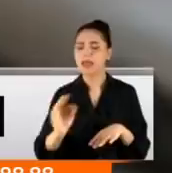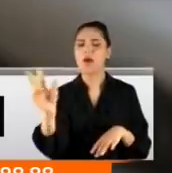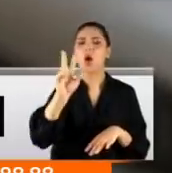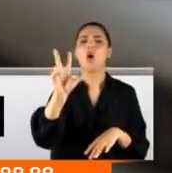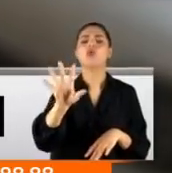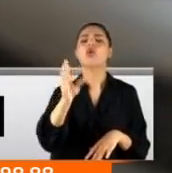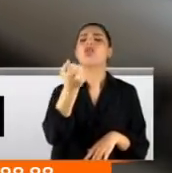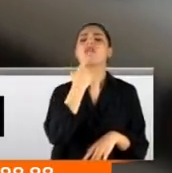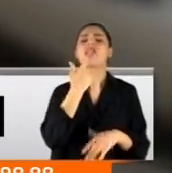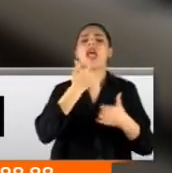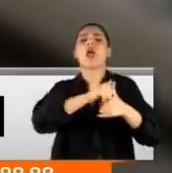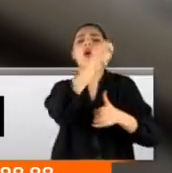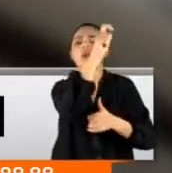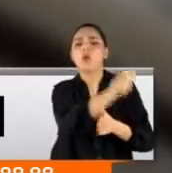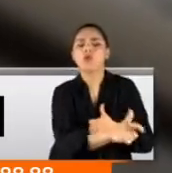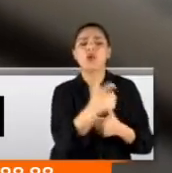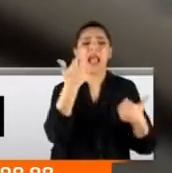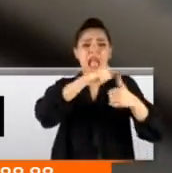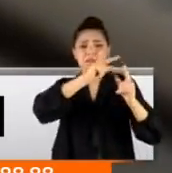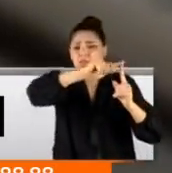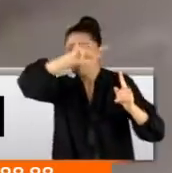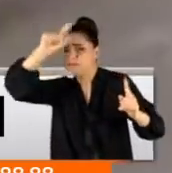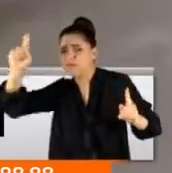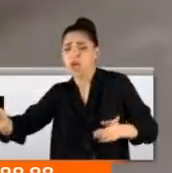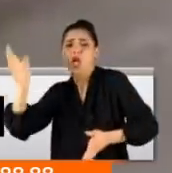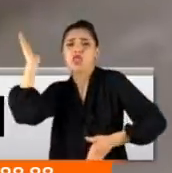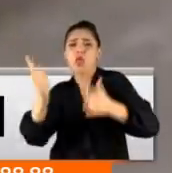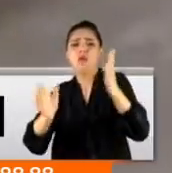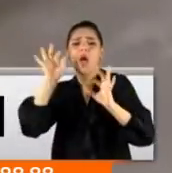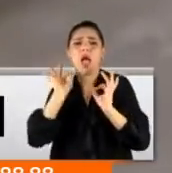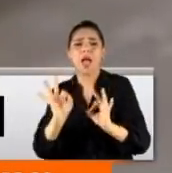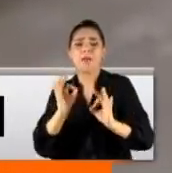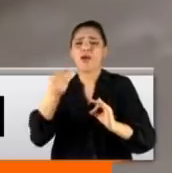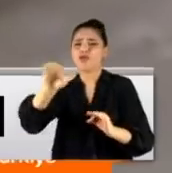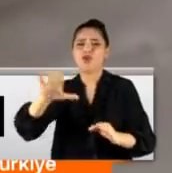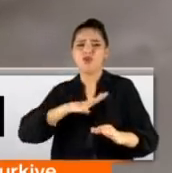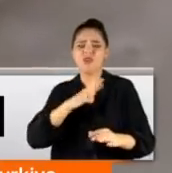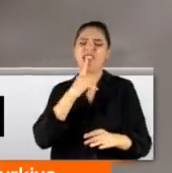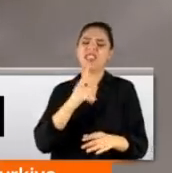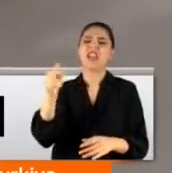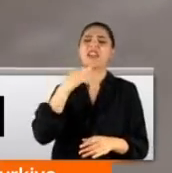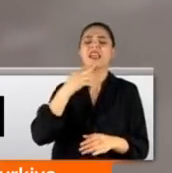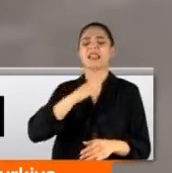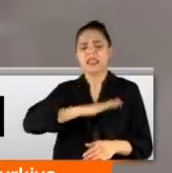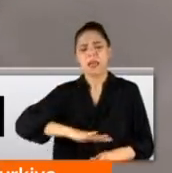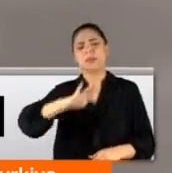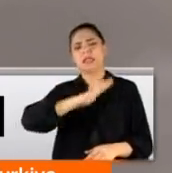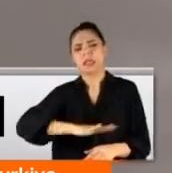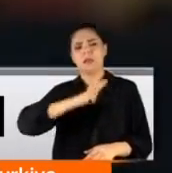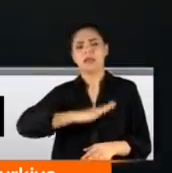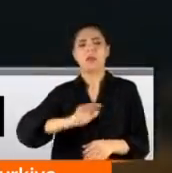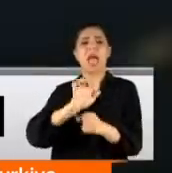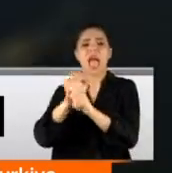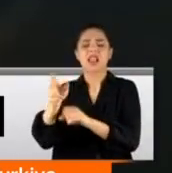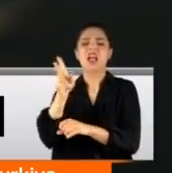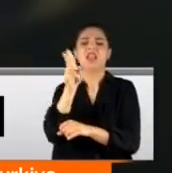kocasıydı. Evlendiği günden bu yana şiddet gördü. Her defasında çocukları var diye sustu. Ancak son eziyete daha fazla dayanamadı.